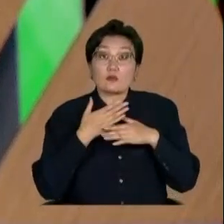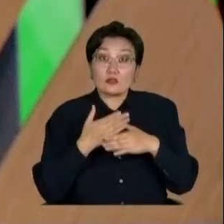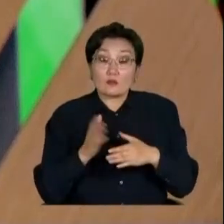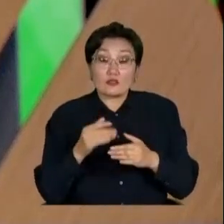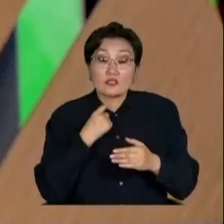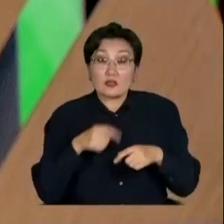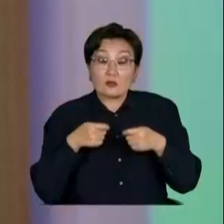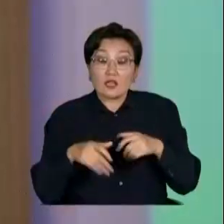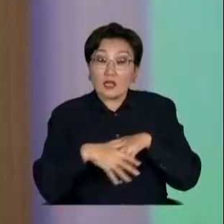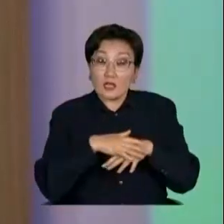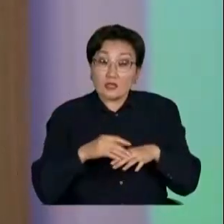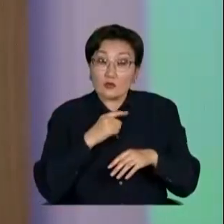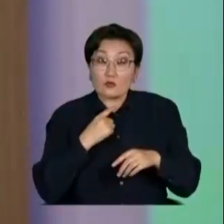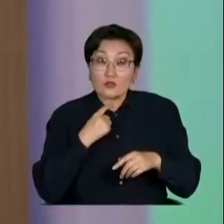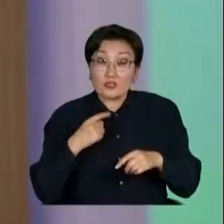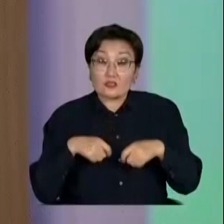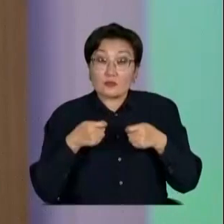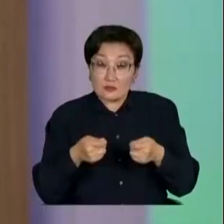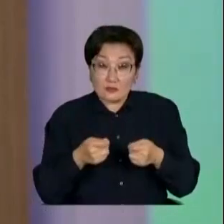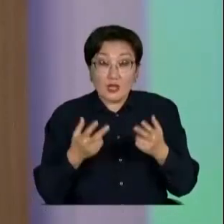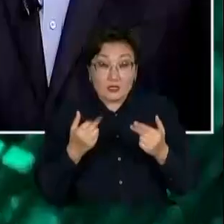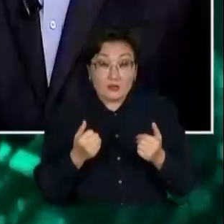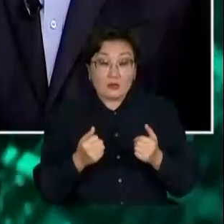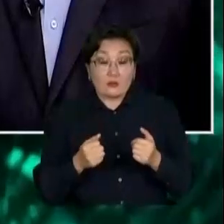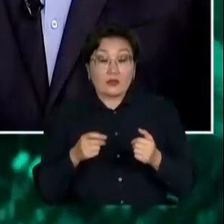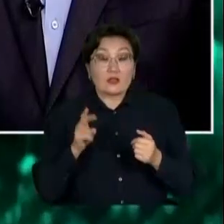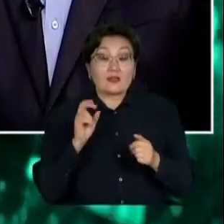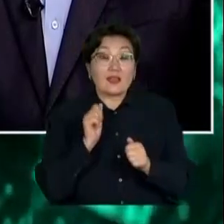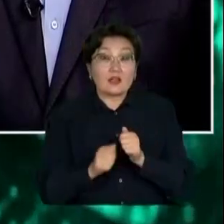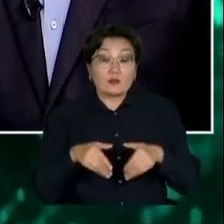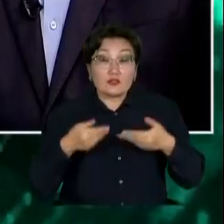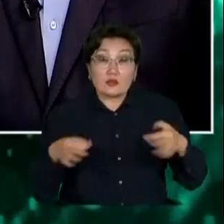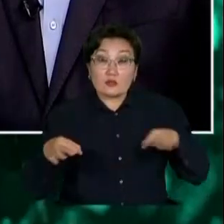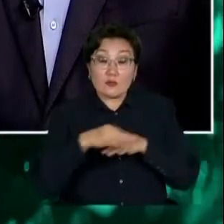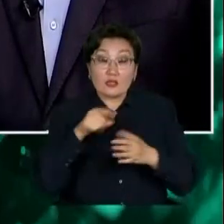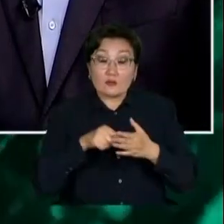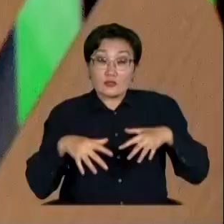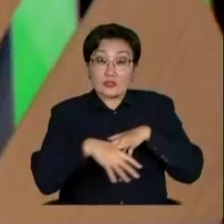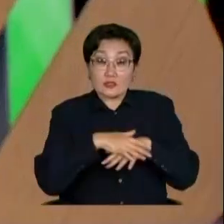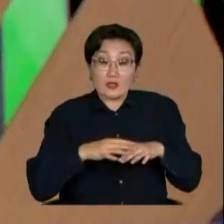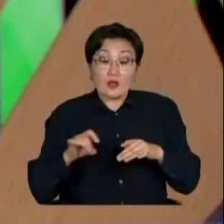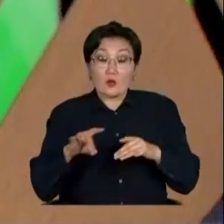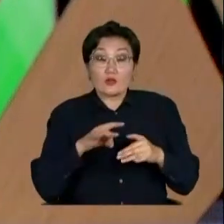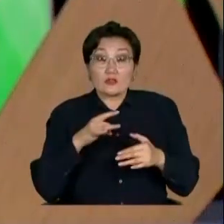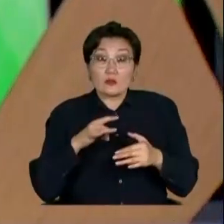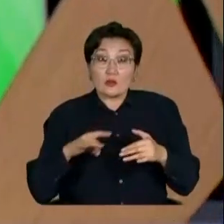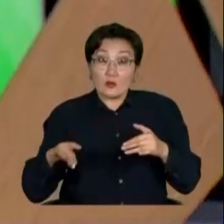Дауысты халықтың өздері береді ғой. Әрине, әрбір ұсынылған жоба бойынша қала тұрғындарында, аудан аралығында